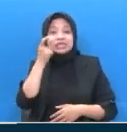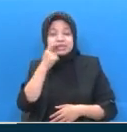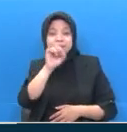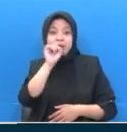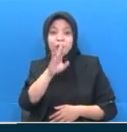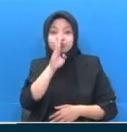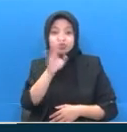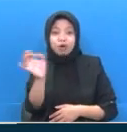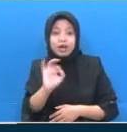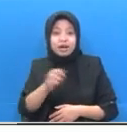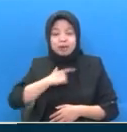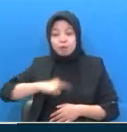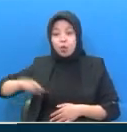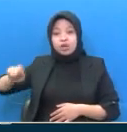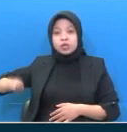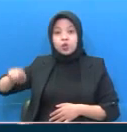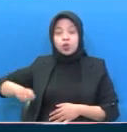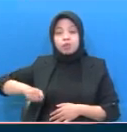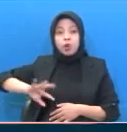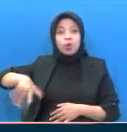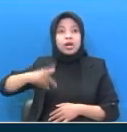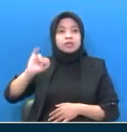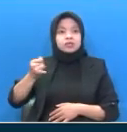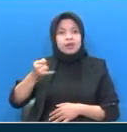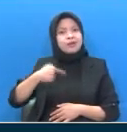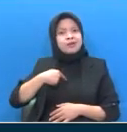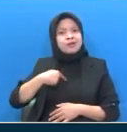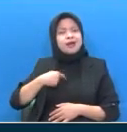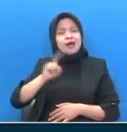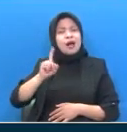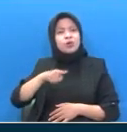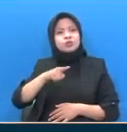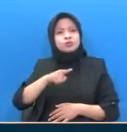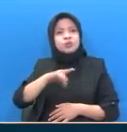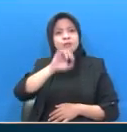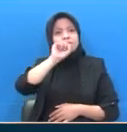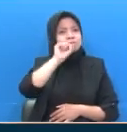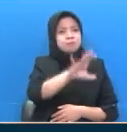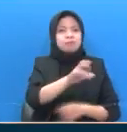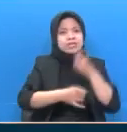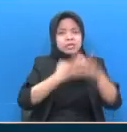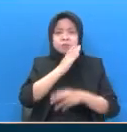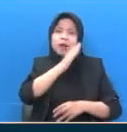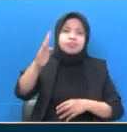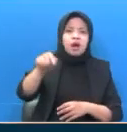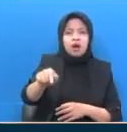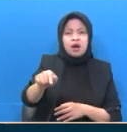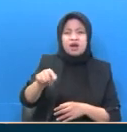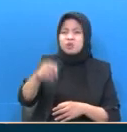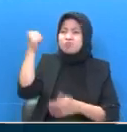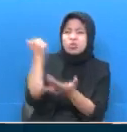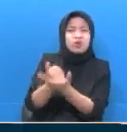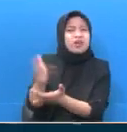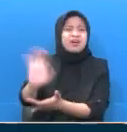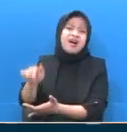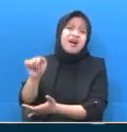sebagai kuasa hukum keluarga almarhum harus segera memberikan penjelasan dan bantahan bahwasannya tidak benar.